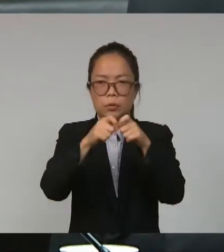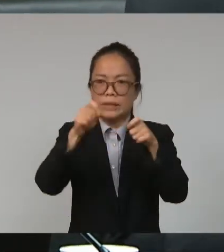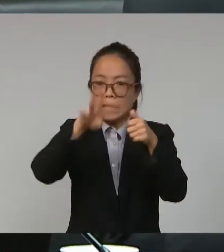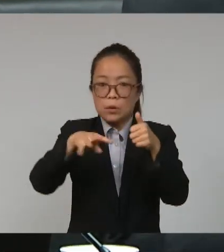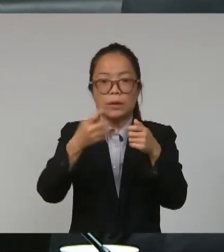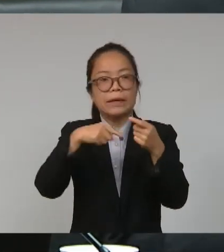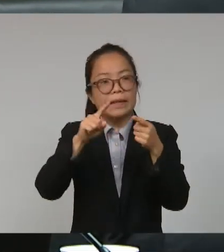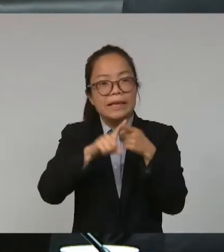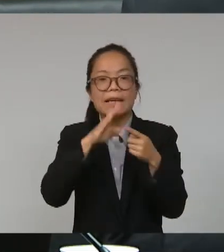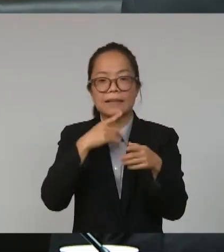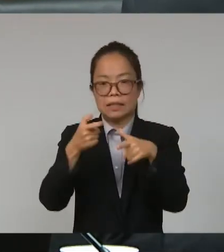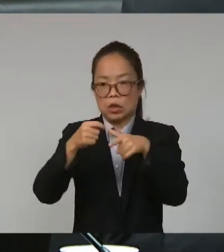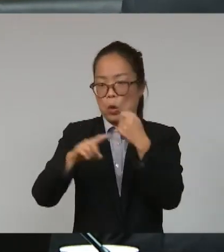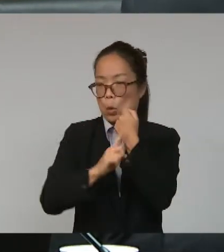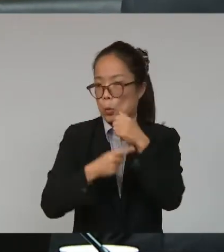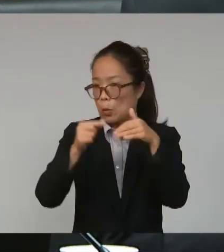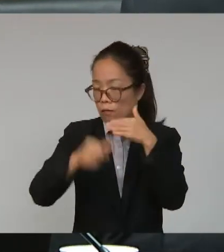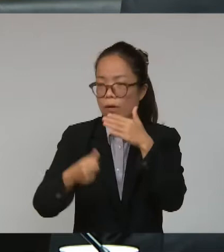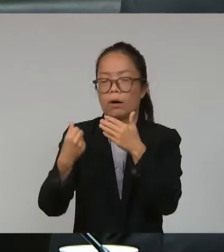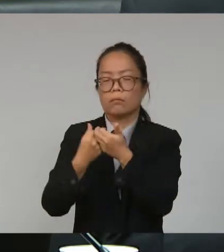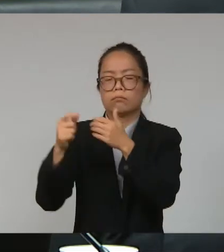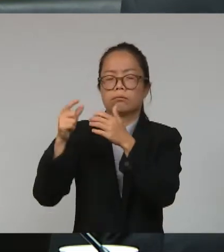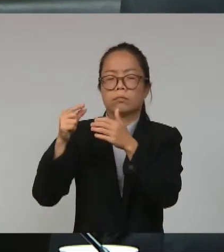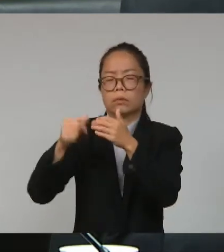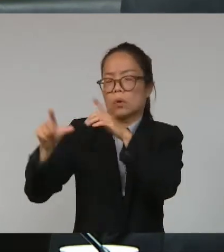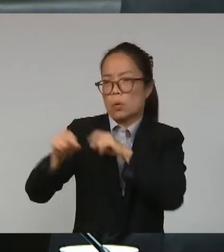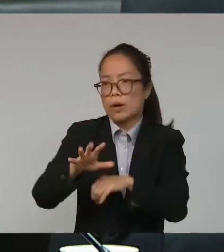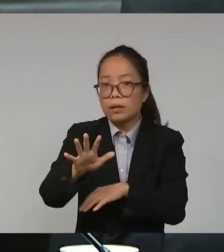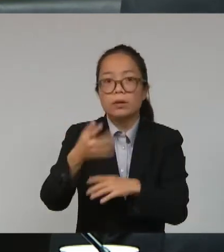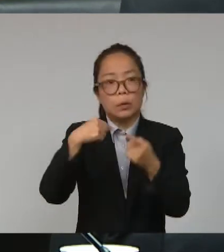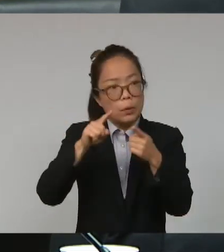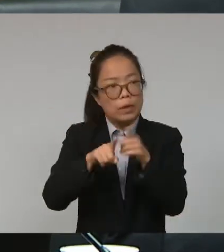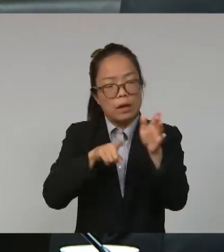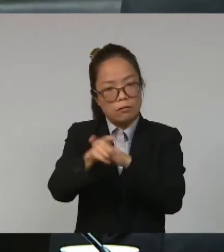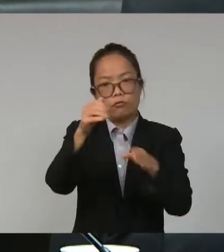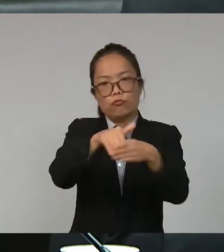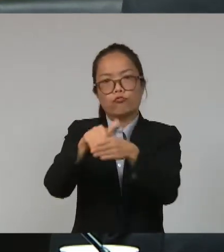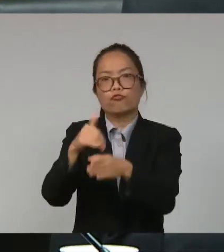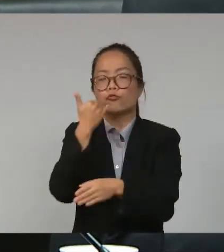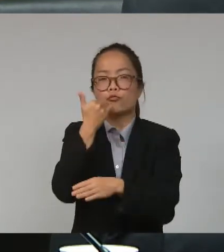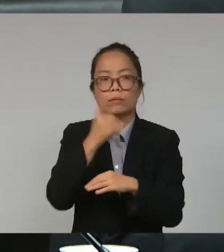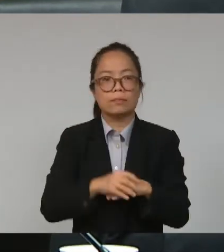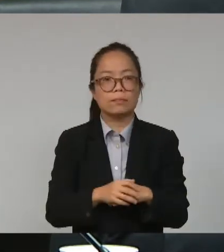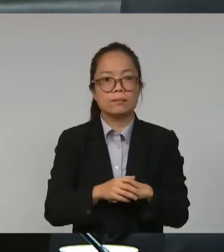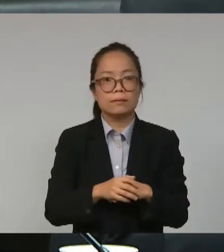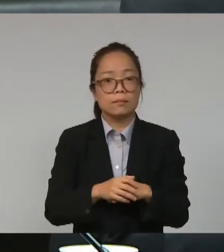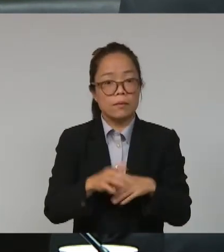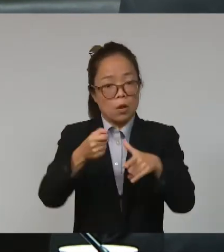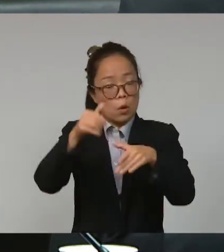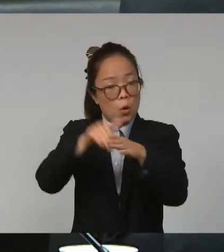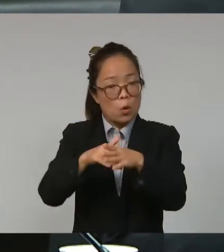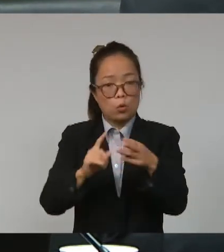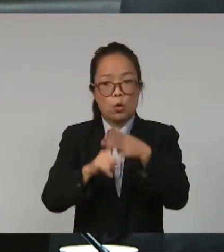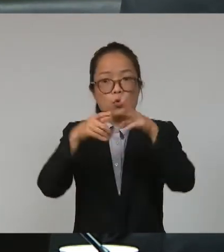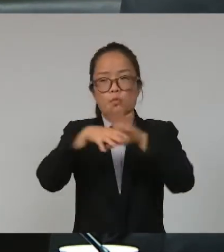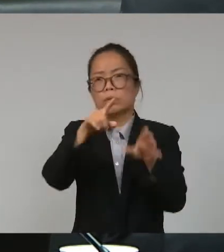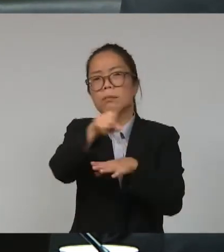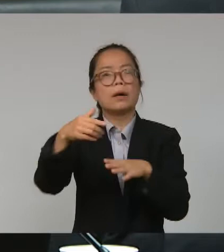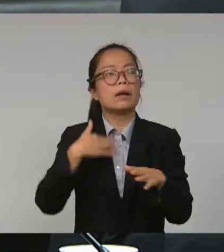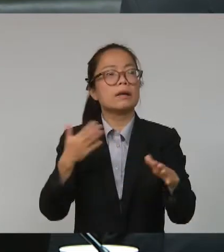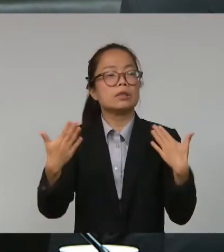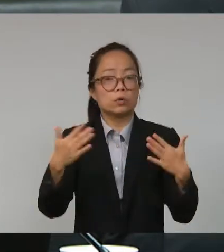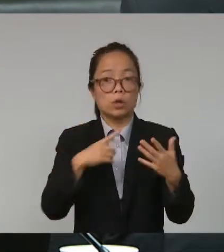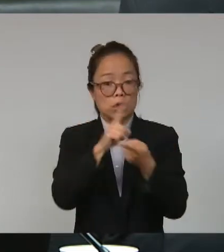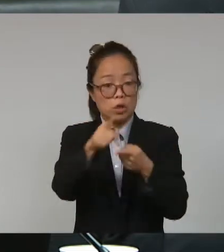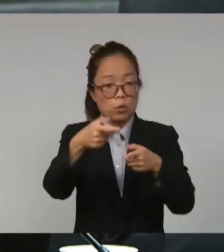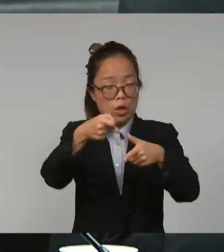该属于公投法下的适格公投啊，而且应该可以直接通过的哈。那公投的主文大家都很清楚哦，是你是否